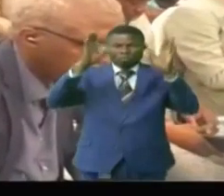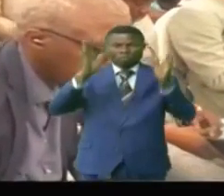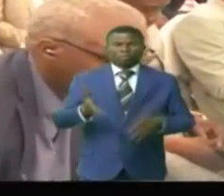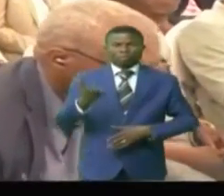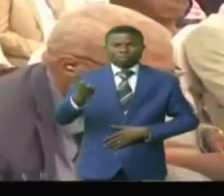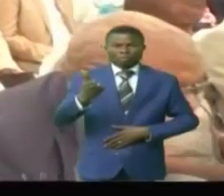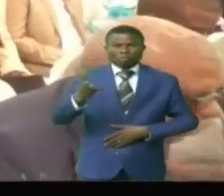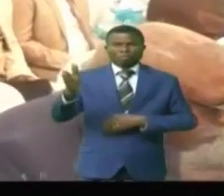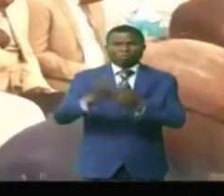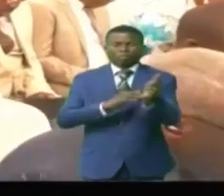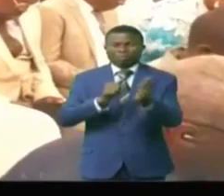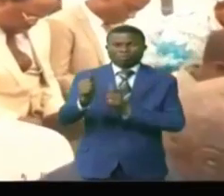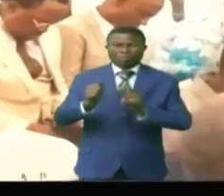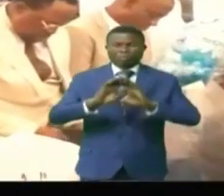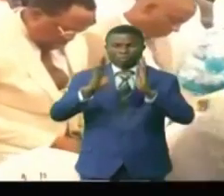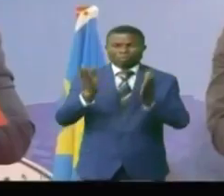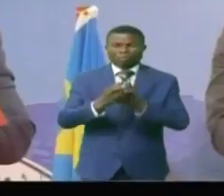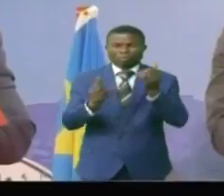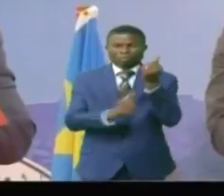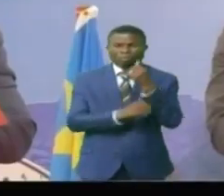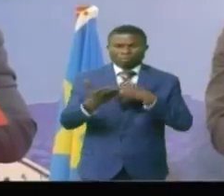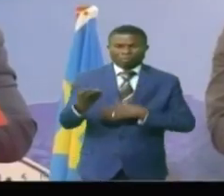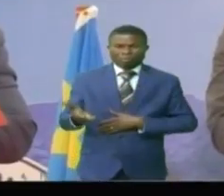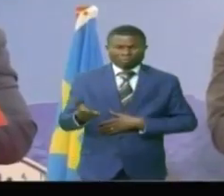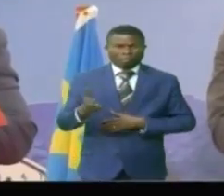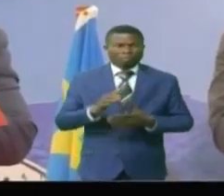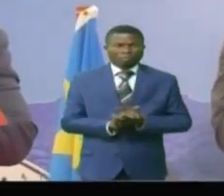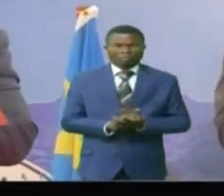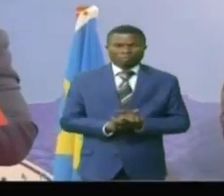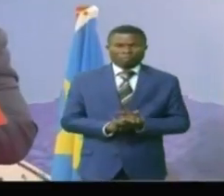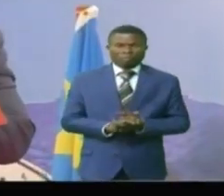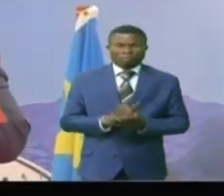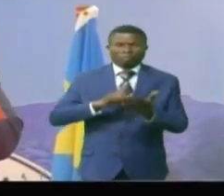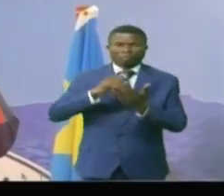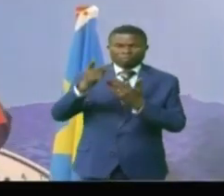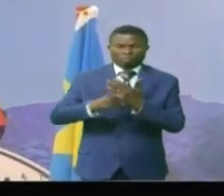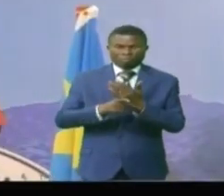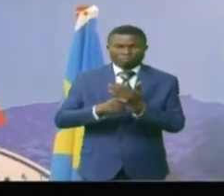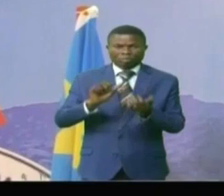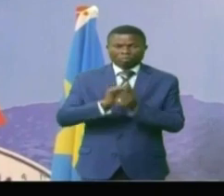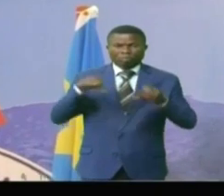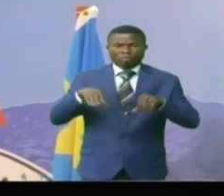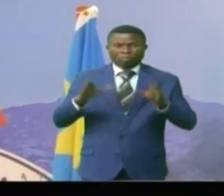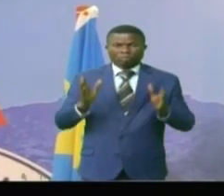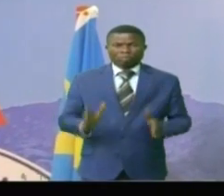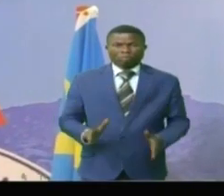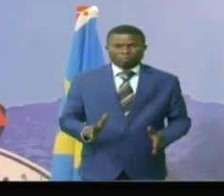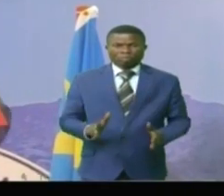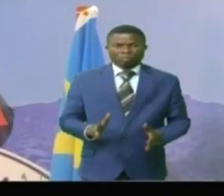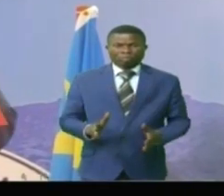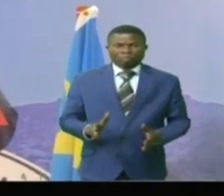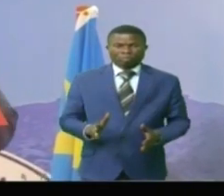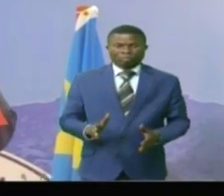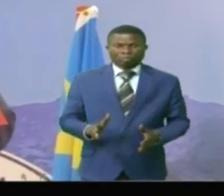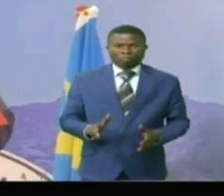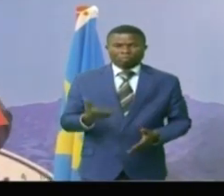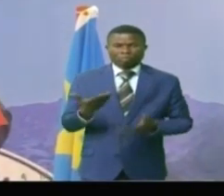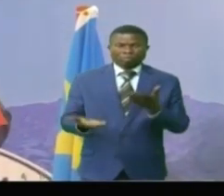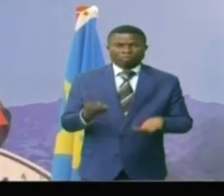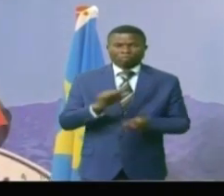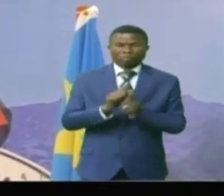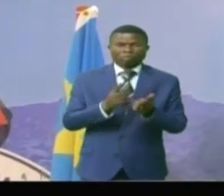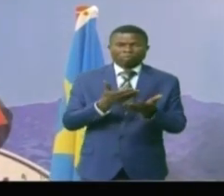au détriment de celles à capitaux congolais. Les entités à capitaux congolais, et pendant les domaines